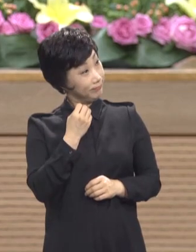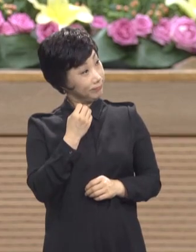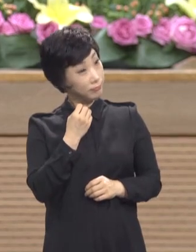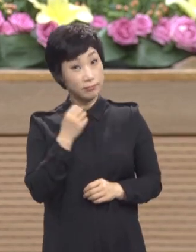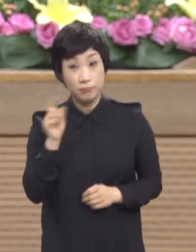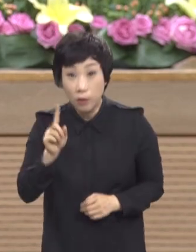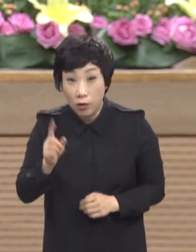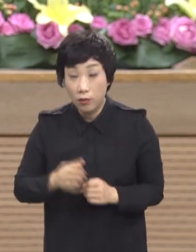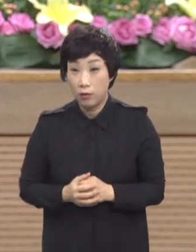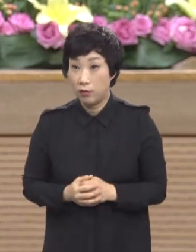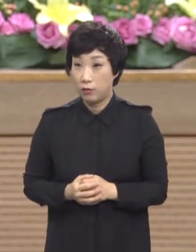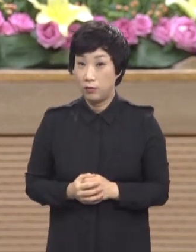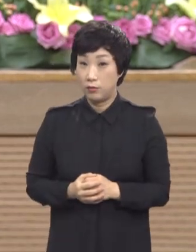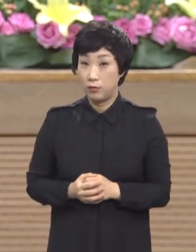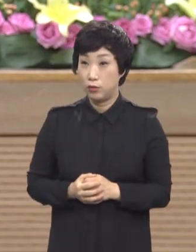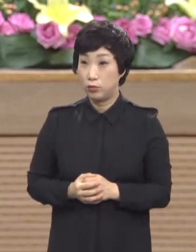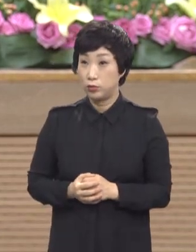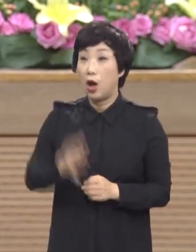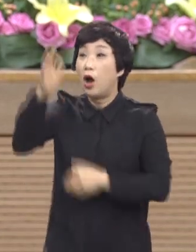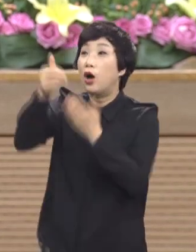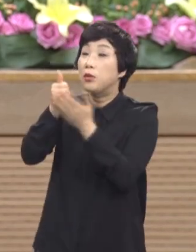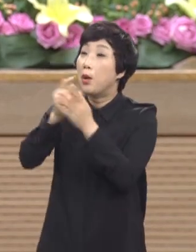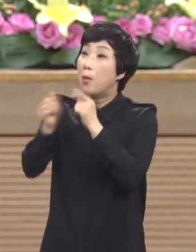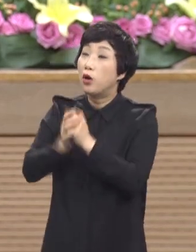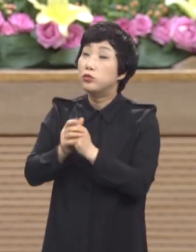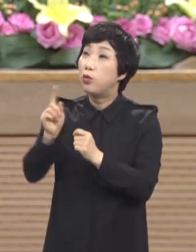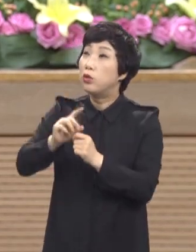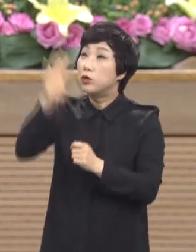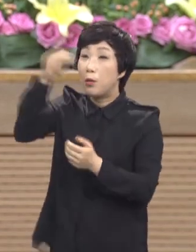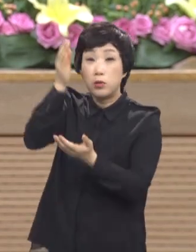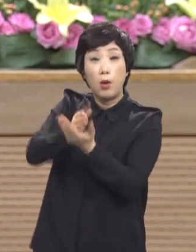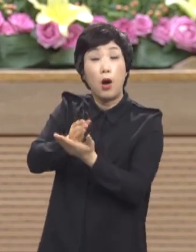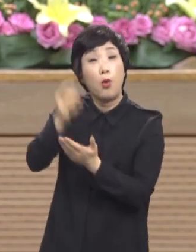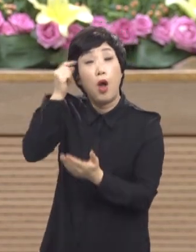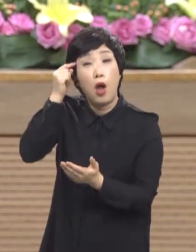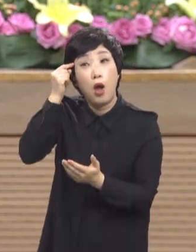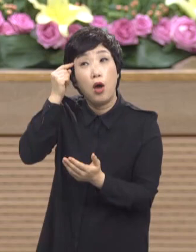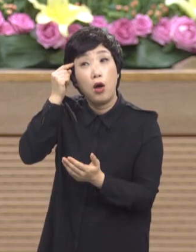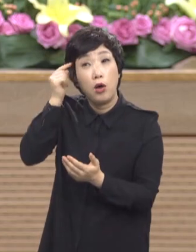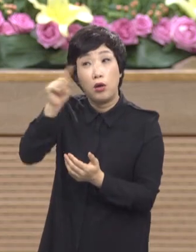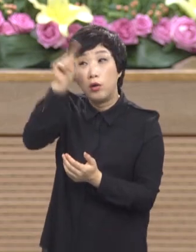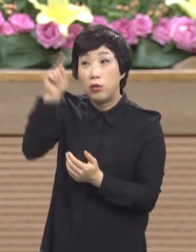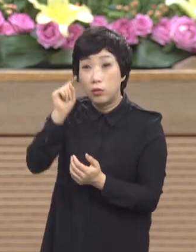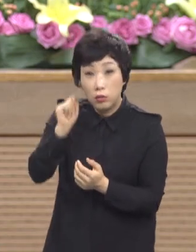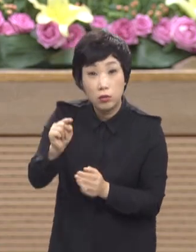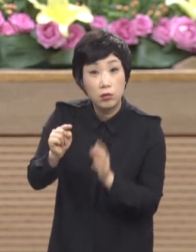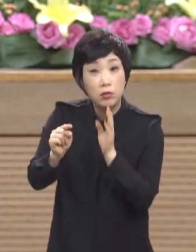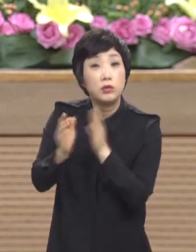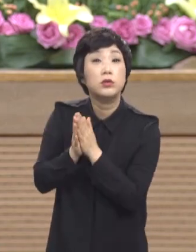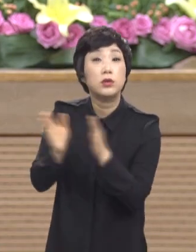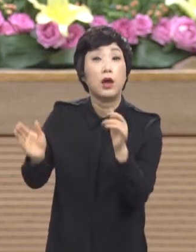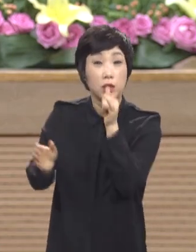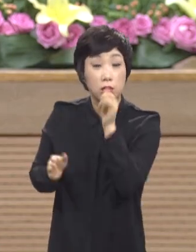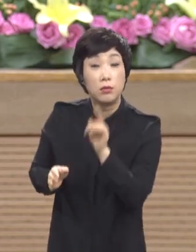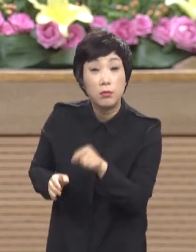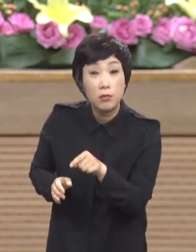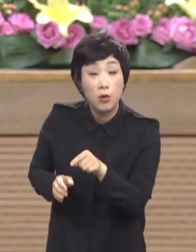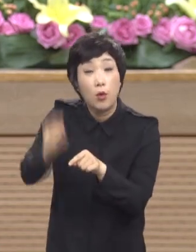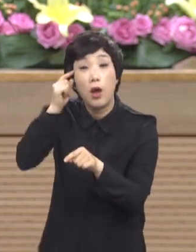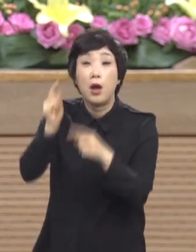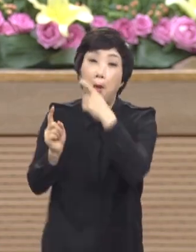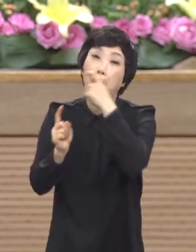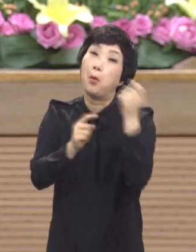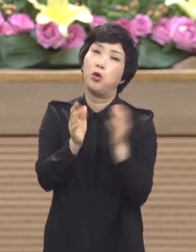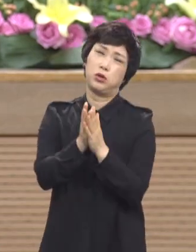먹냐? 그럼 먹지 말라는 이유가 무엇일까? 라는 의문. 이게 미혹이에요, 이게. 이게